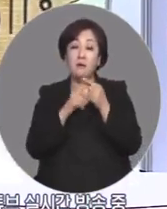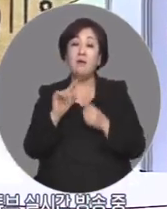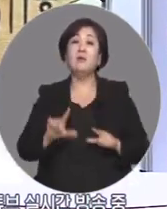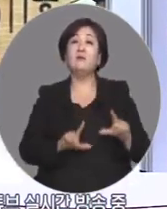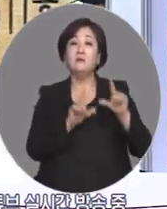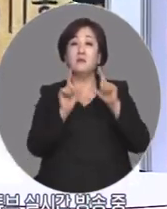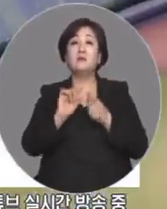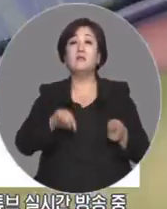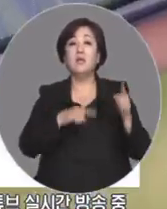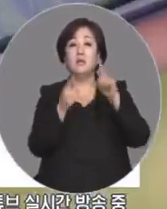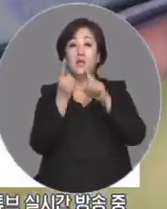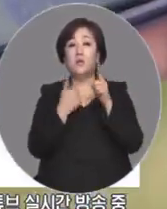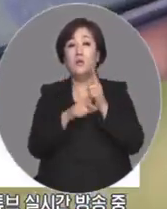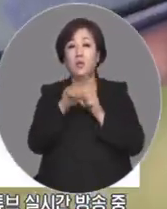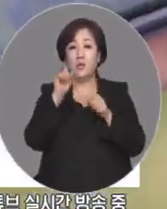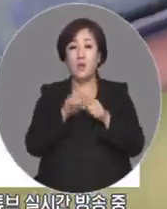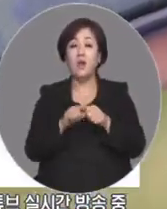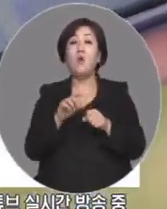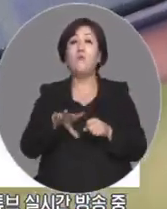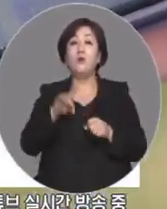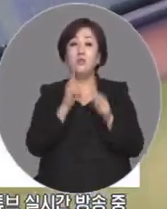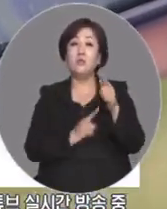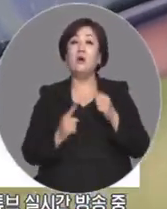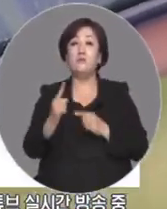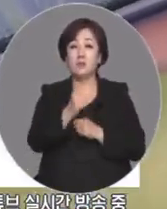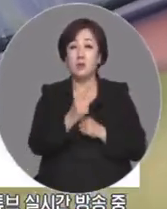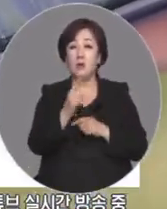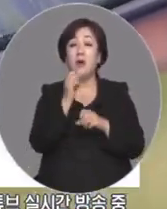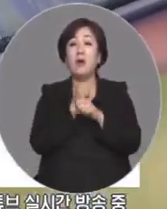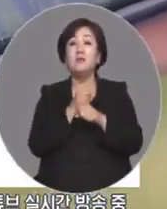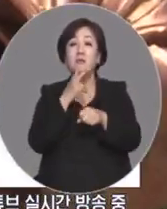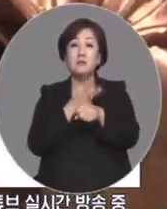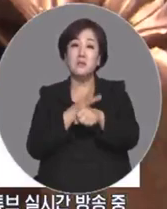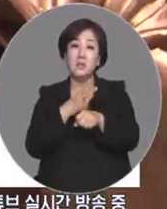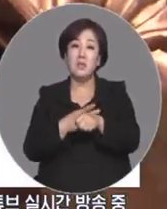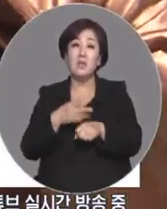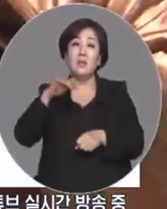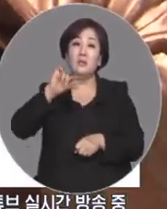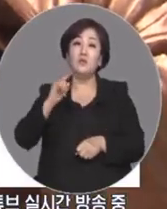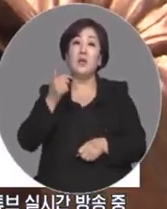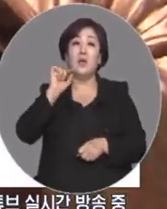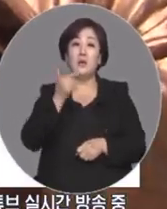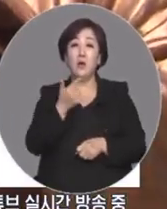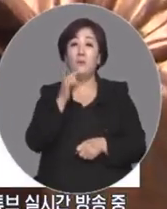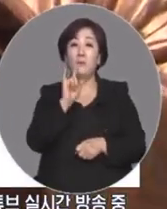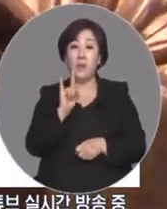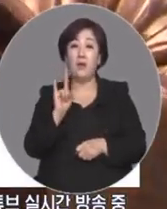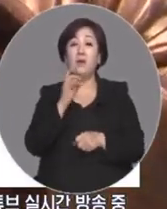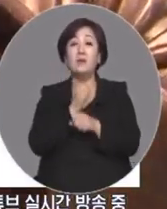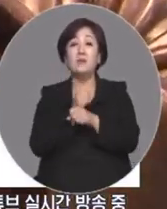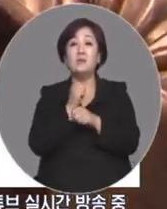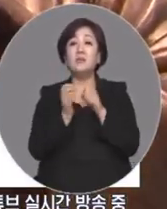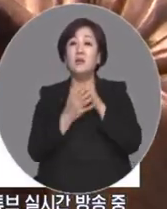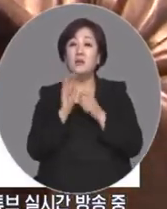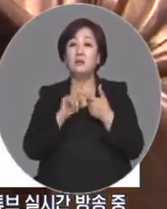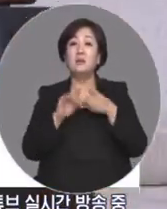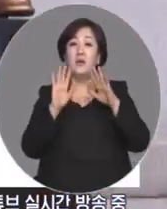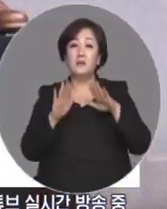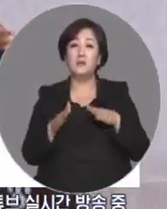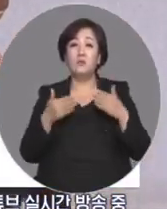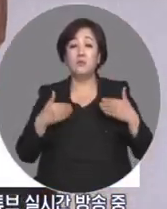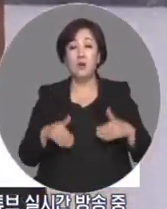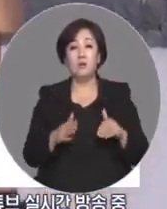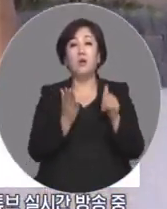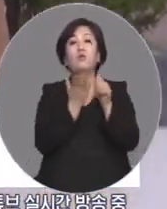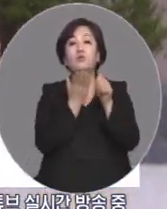위해서 가장 앞장 서 셔 떤 3 선생님이 최대 세미 세요 그 분이어서 태어나고 여기서 잘